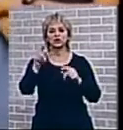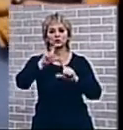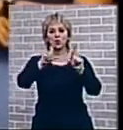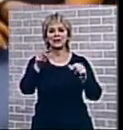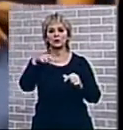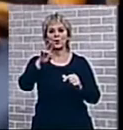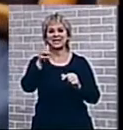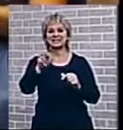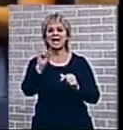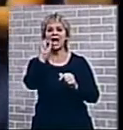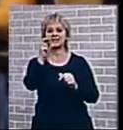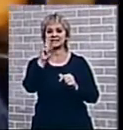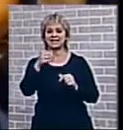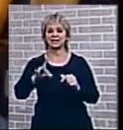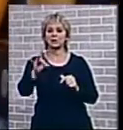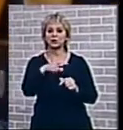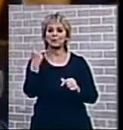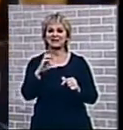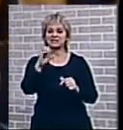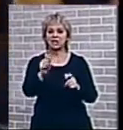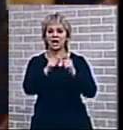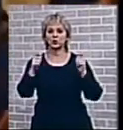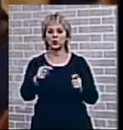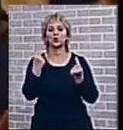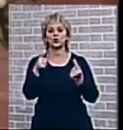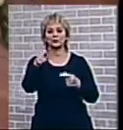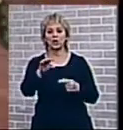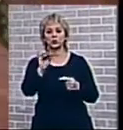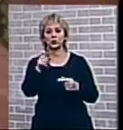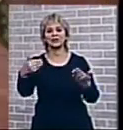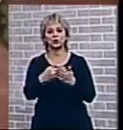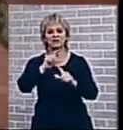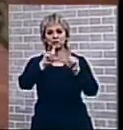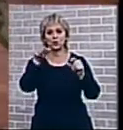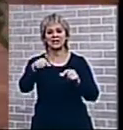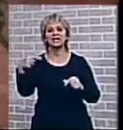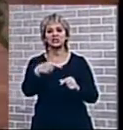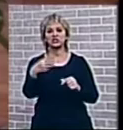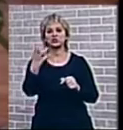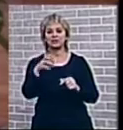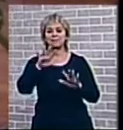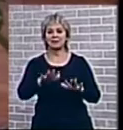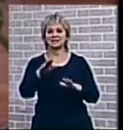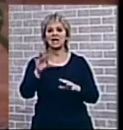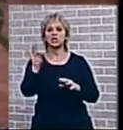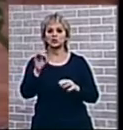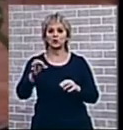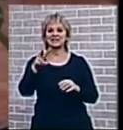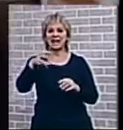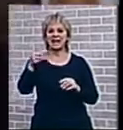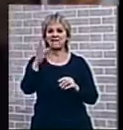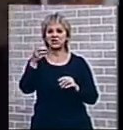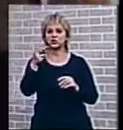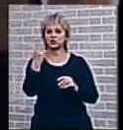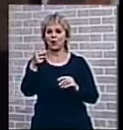школ в Донецке и Аксайском районе. 1 сентября откроется крупнейшая на юге новая школа на 1400 мест в Ростовской